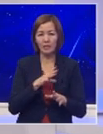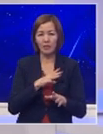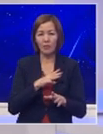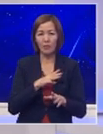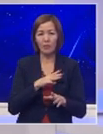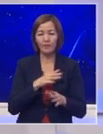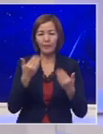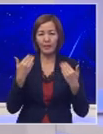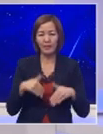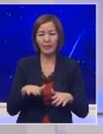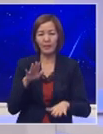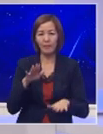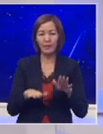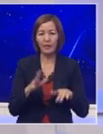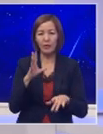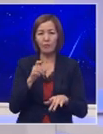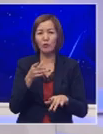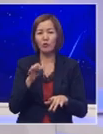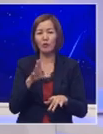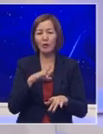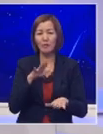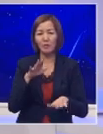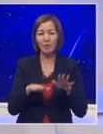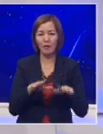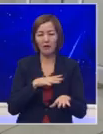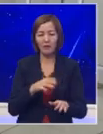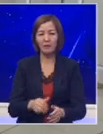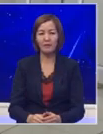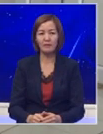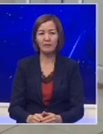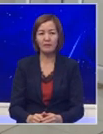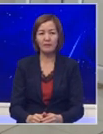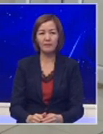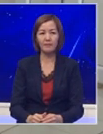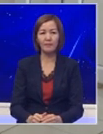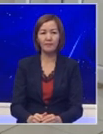ашты. Оның дені бар болғаны 500 граммнан асады.